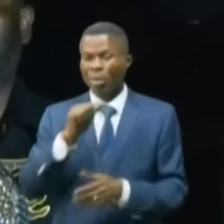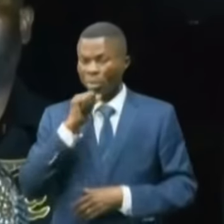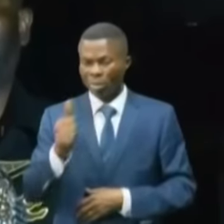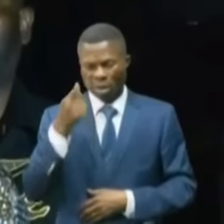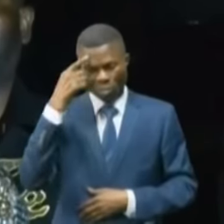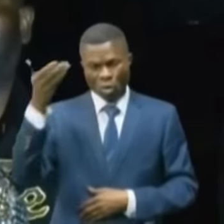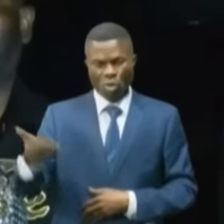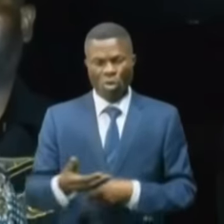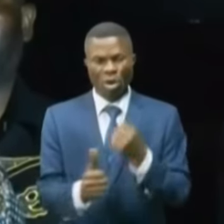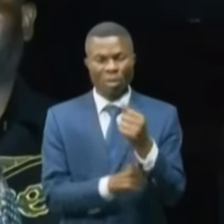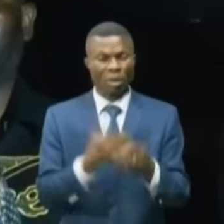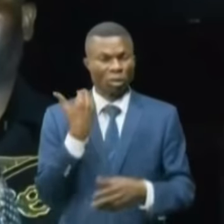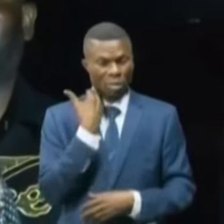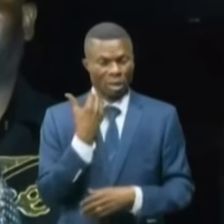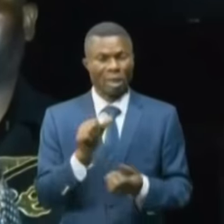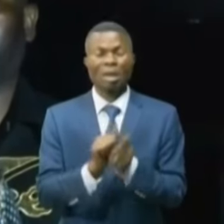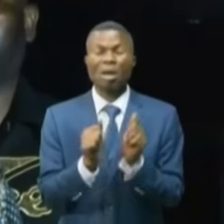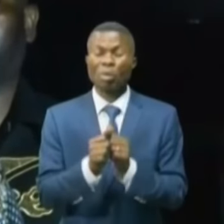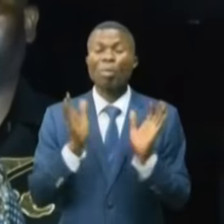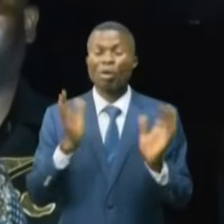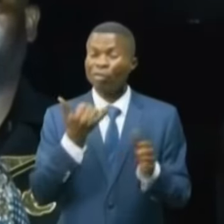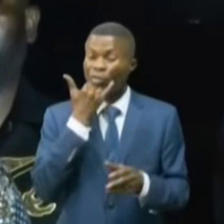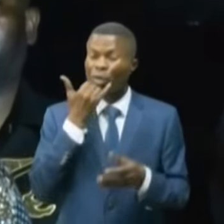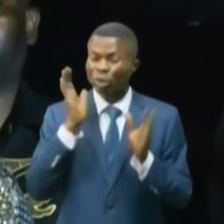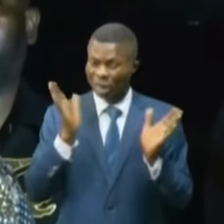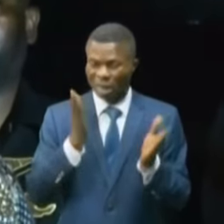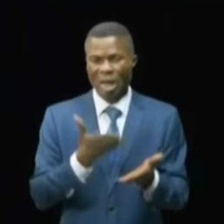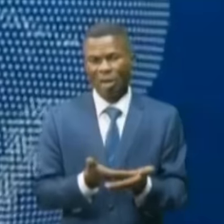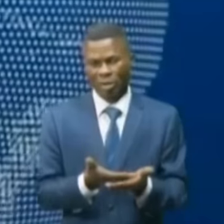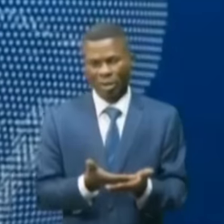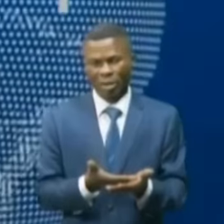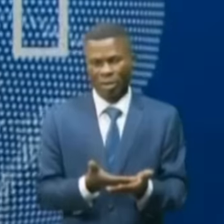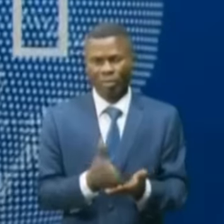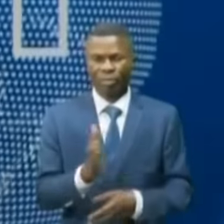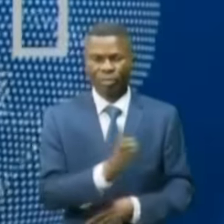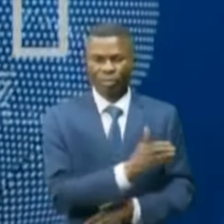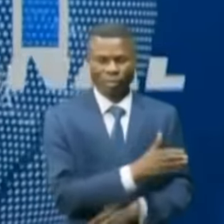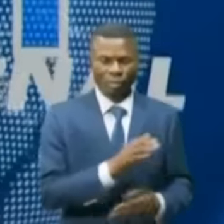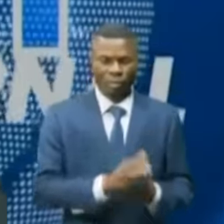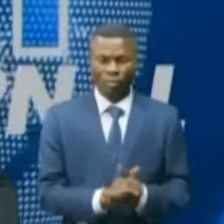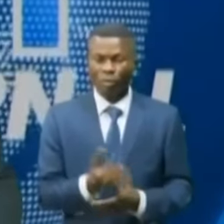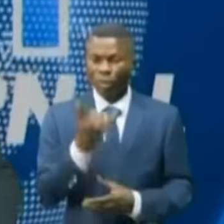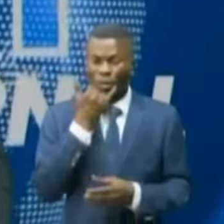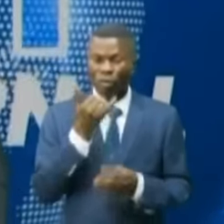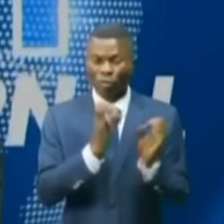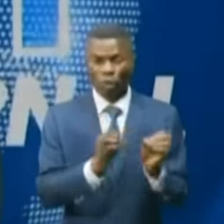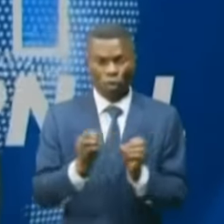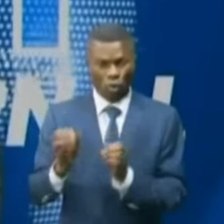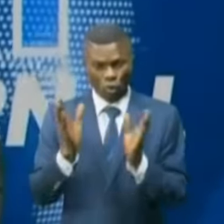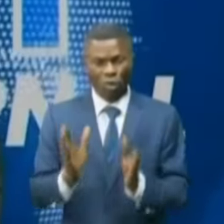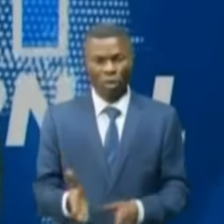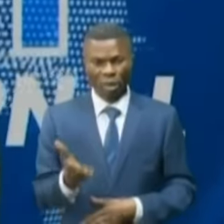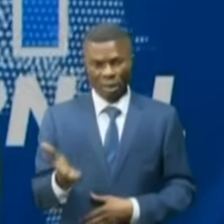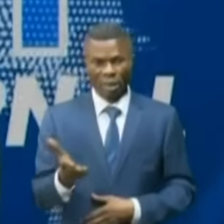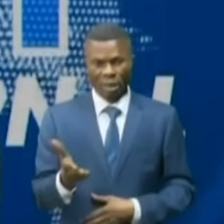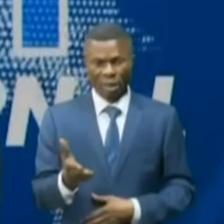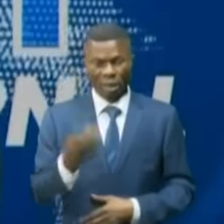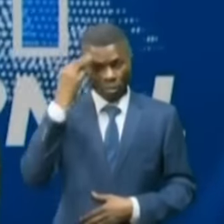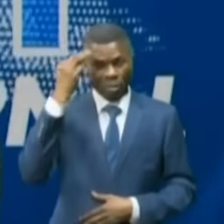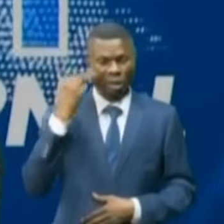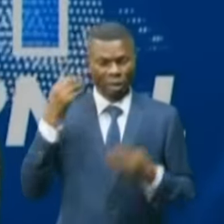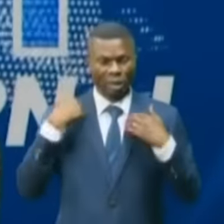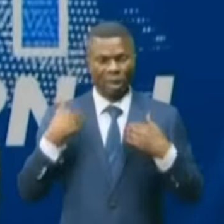recevoir des malades, c'est quasiment une faute. organisationnel, la